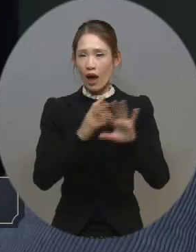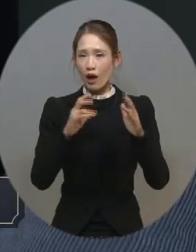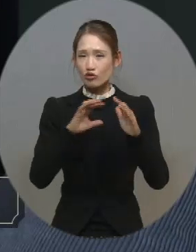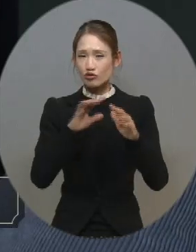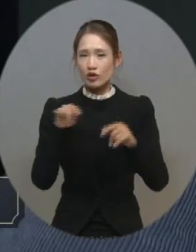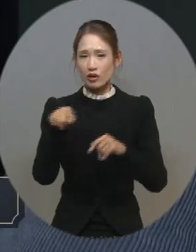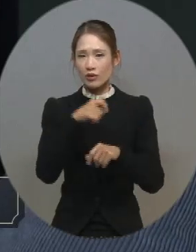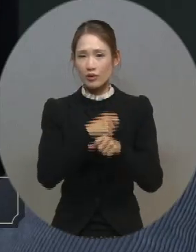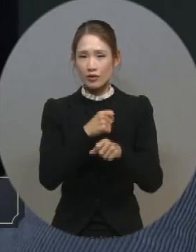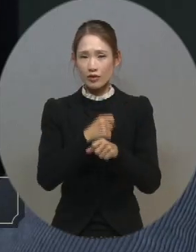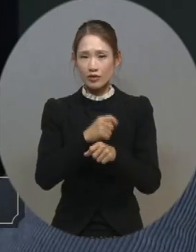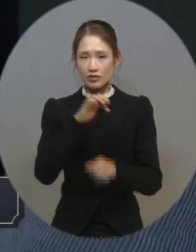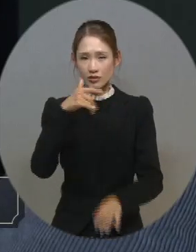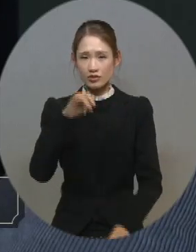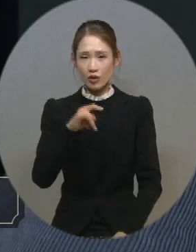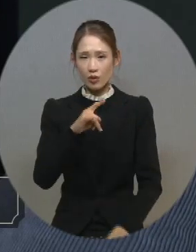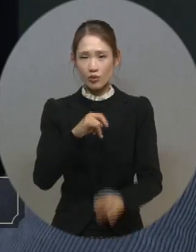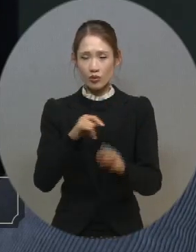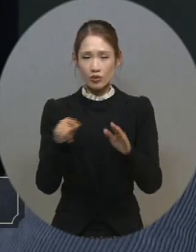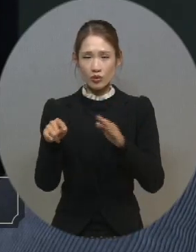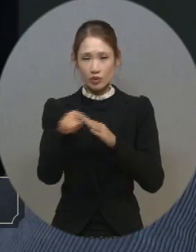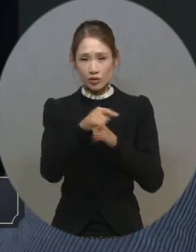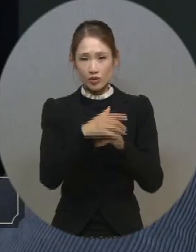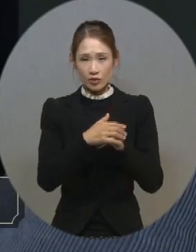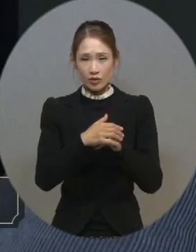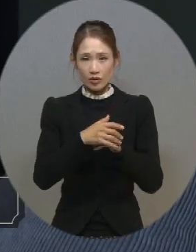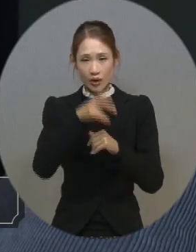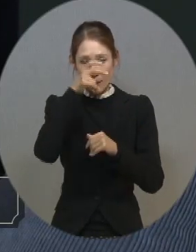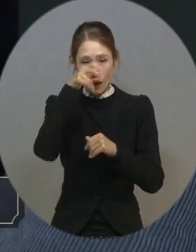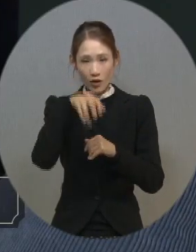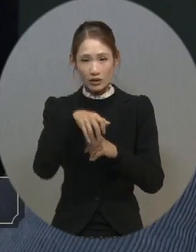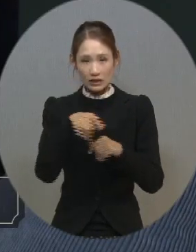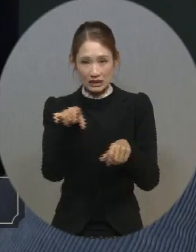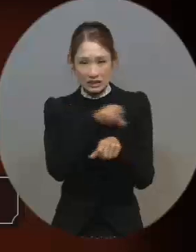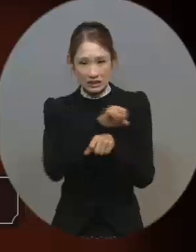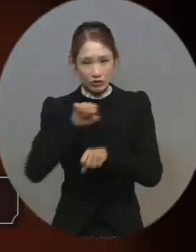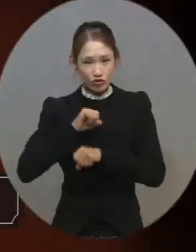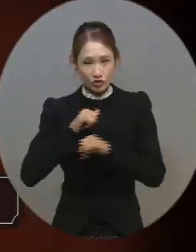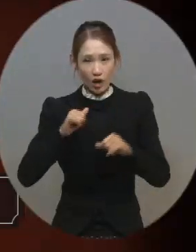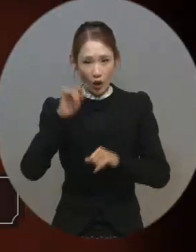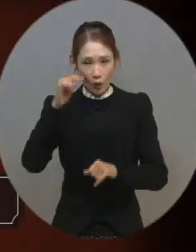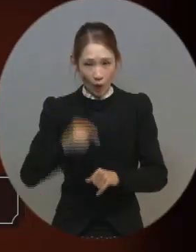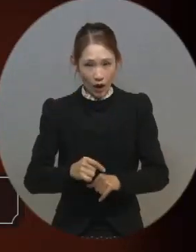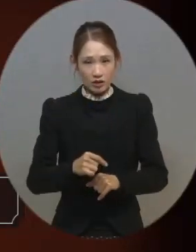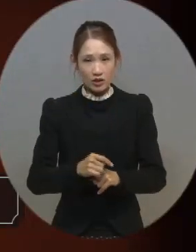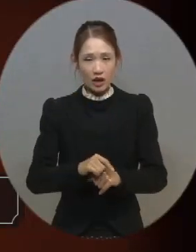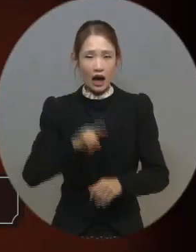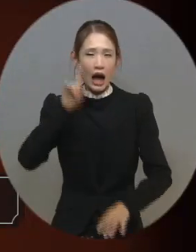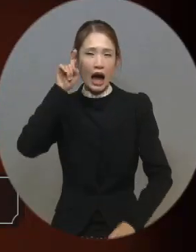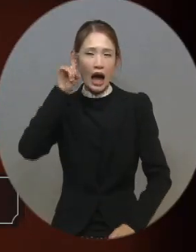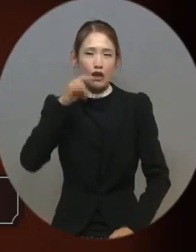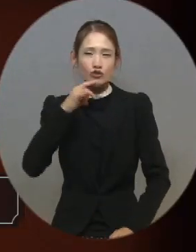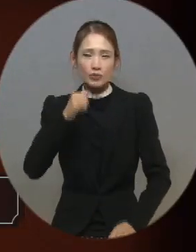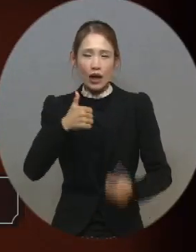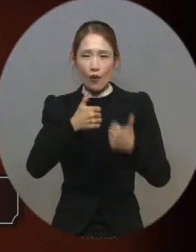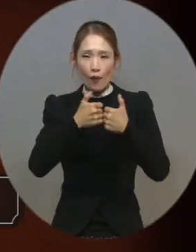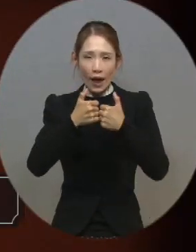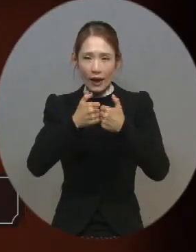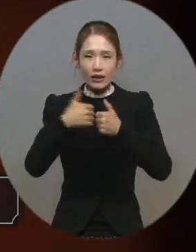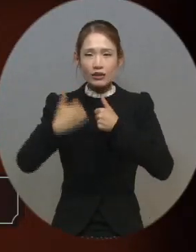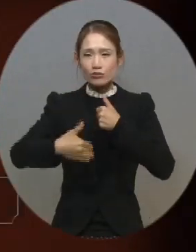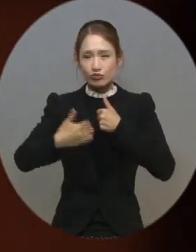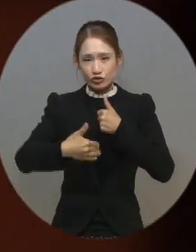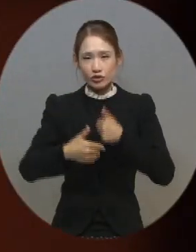낮은 선봉 쪽으로 들어갔는데 평야에서 특사들이 와갖고 하루만 와서 좀 회의 좀 하고 가달라고 부탁을